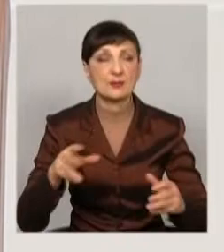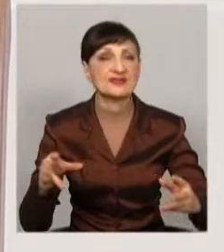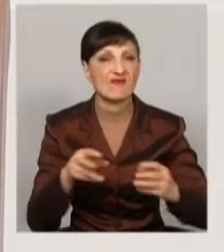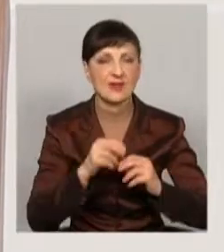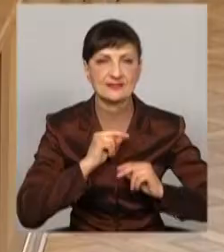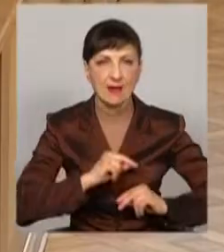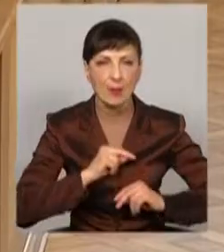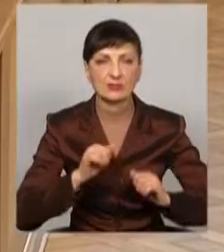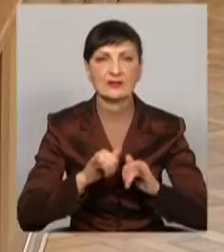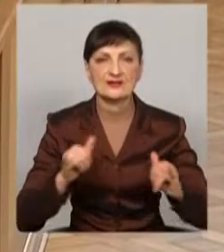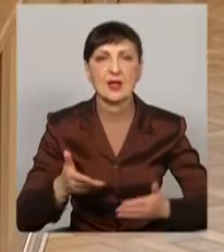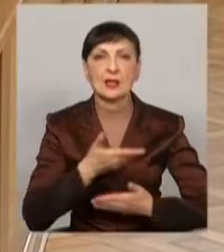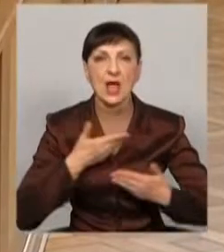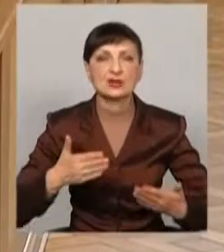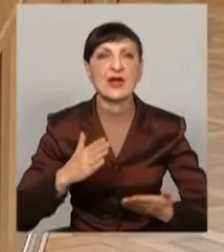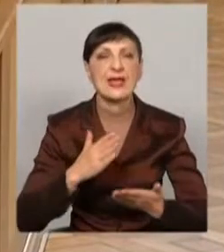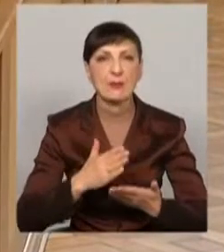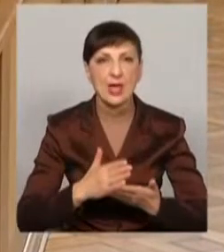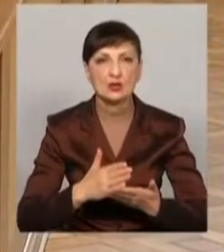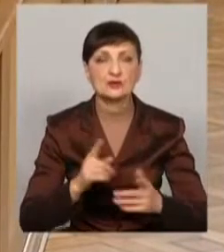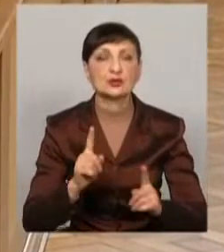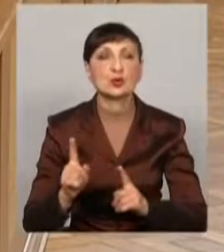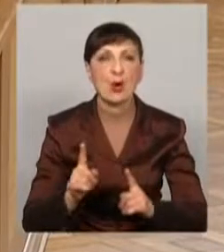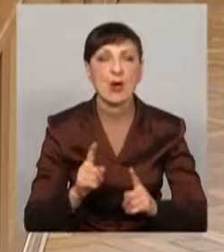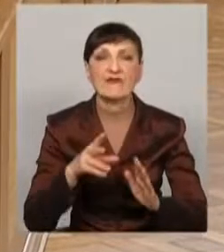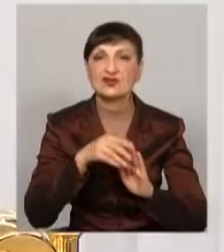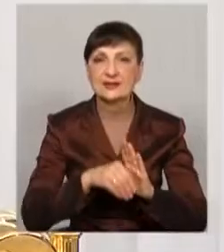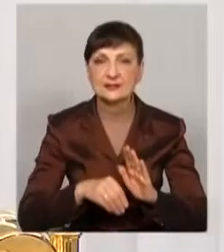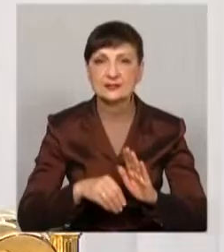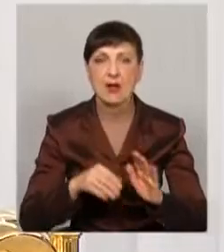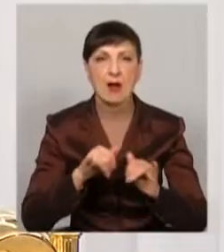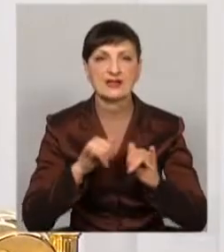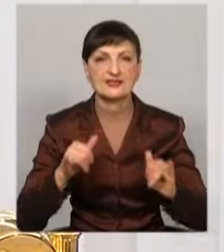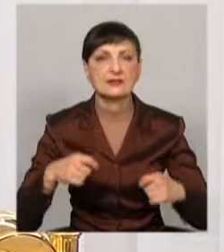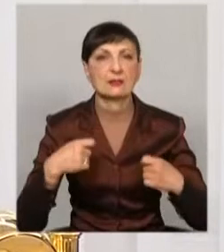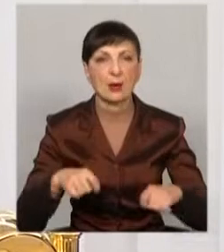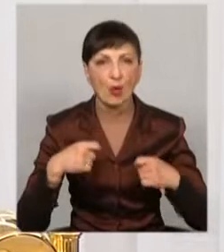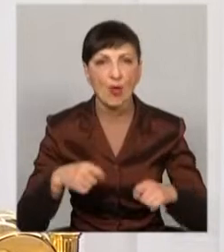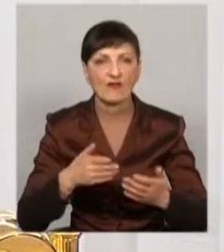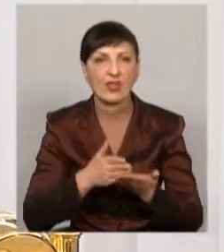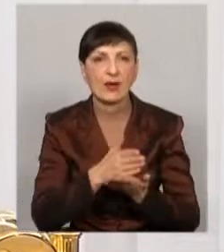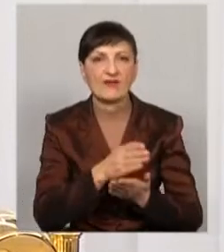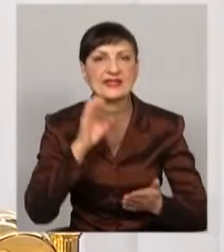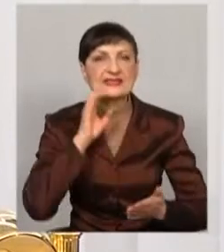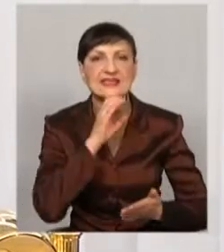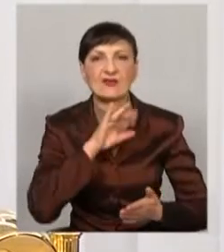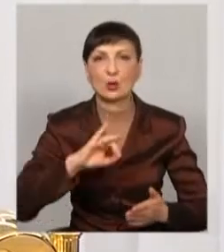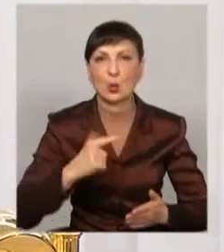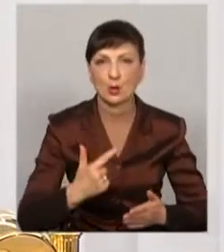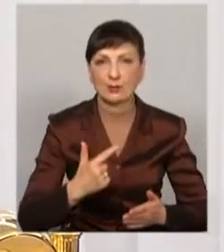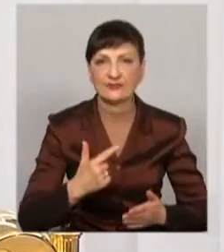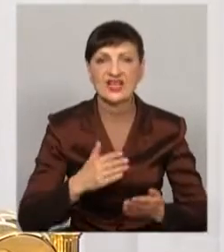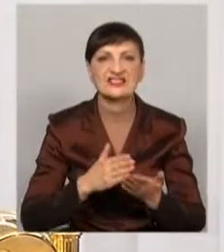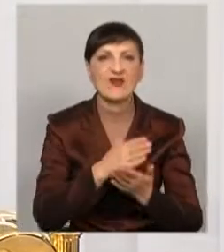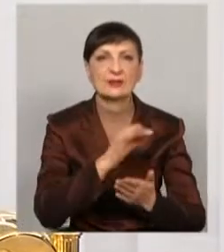над развитием нашего имеющегося потенциала, в частности, развитию торговли в направлении север-юг, с выходом на